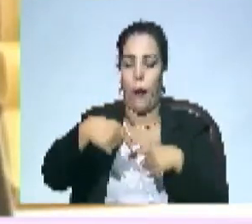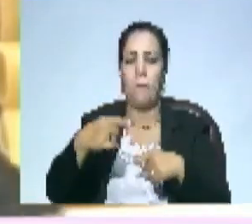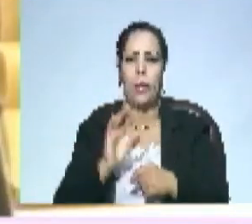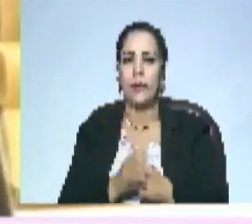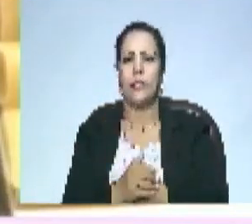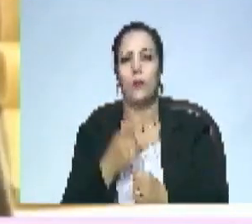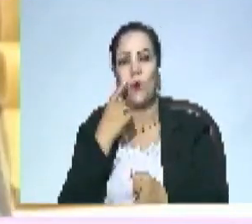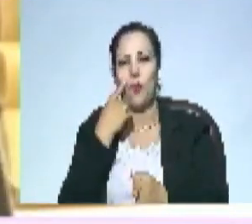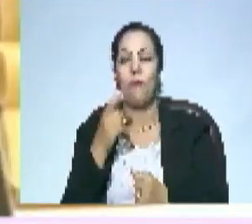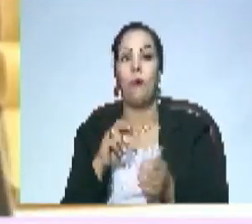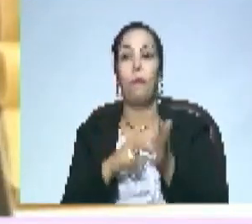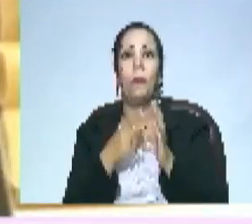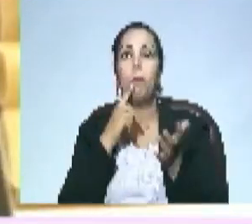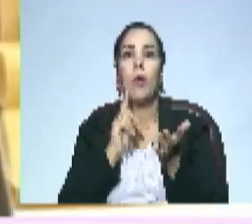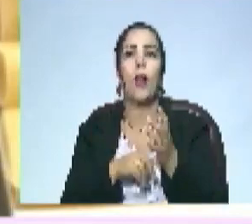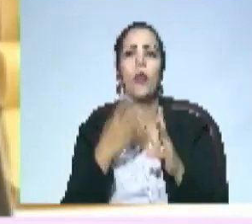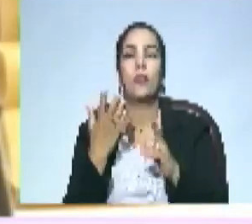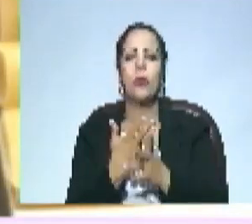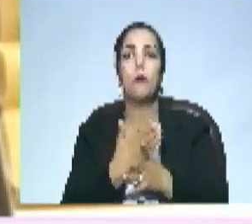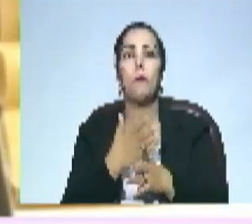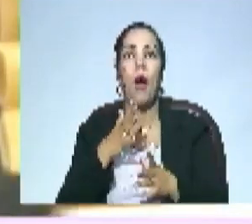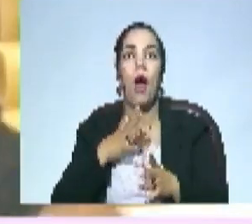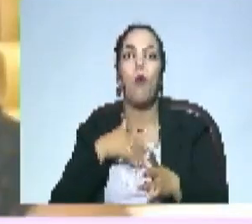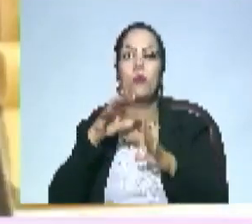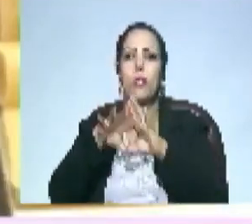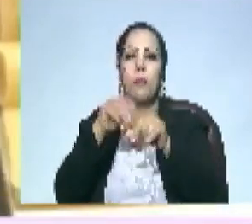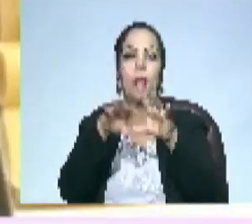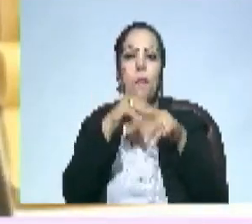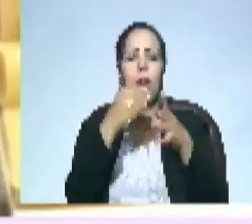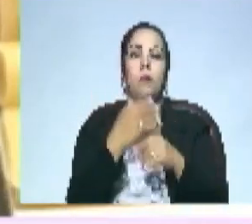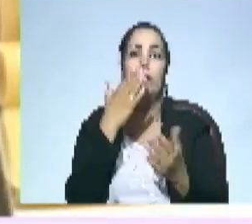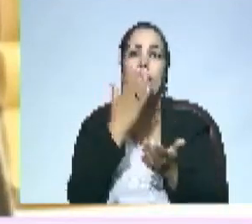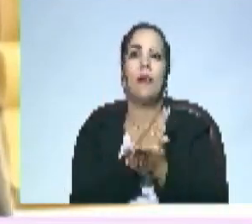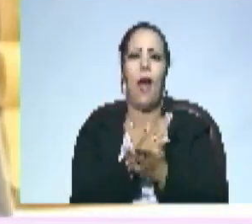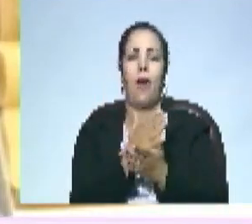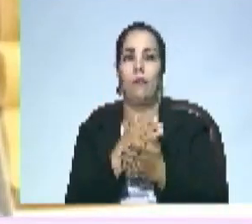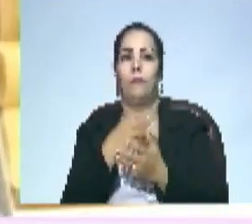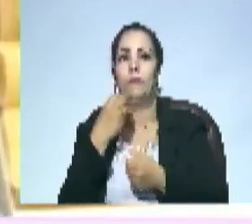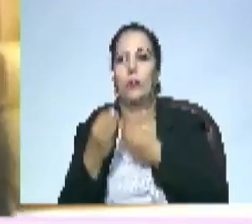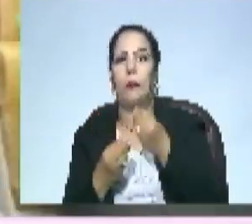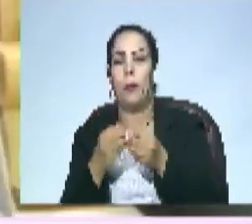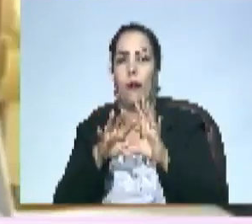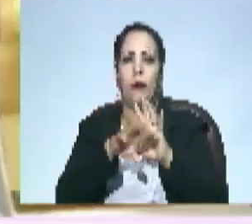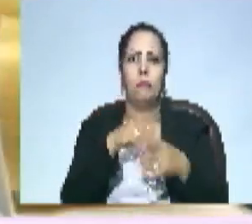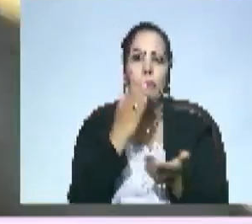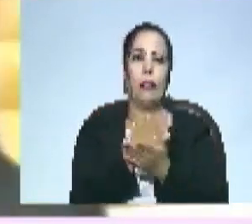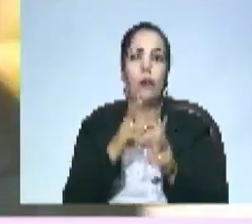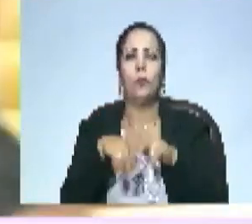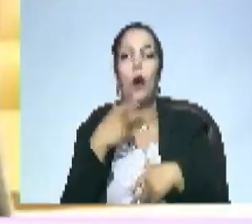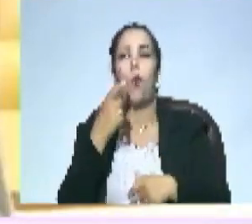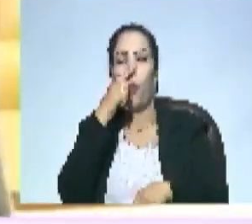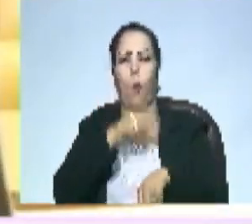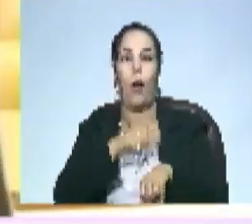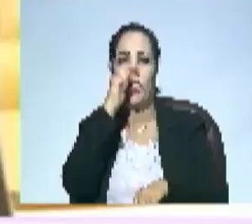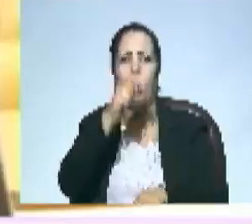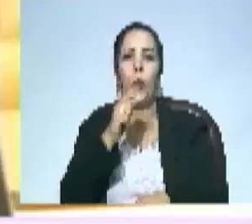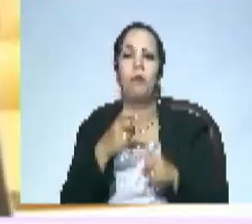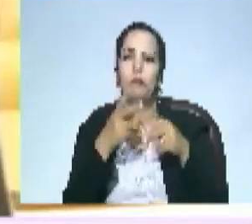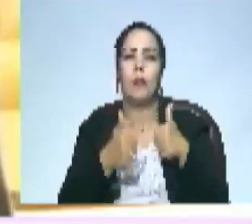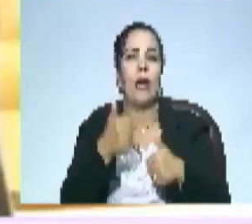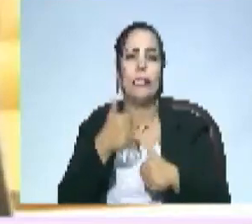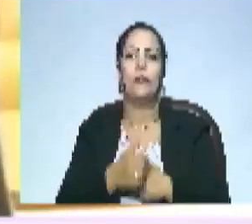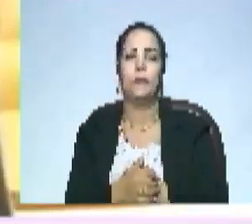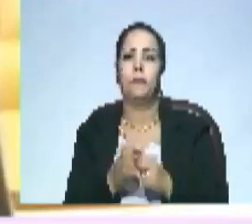مشكله لان هي فعلا بتبقى عايزه كده لان هنعمل ونبردها فهن اوكي حاضر يبقى